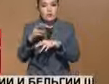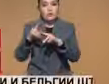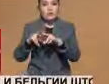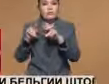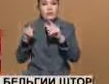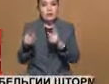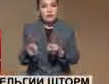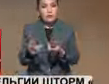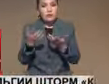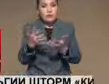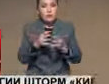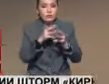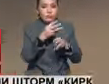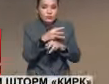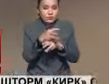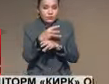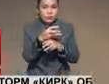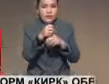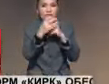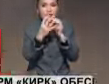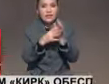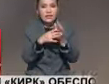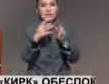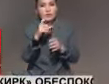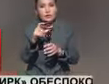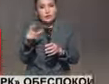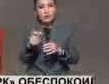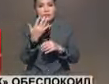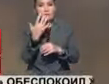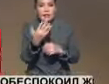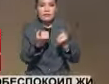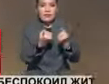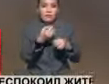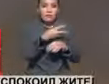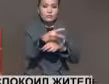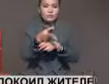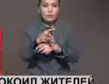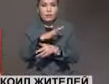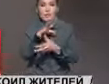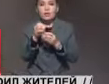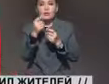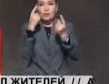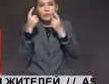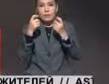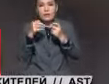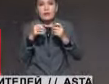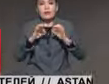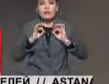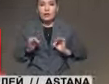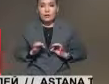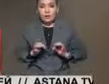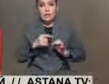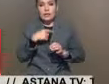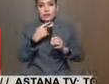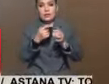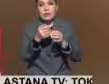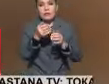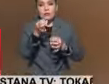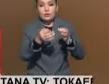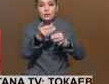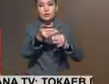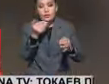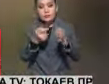тюрьме. В тушении было задействовано 19 пожарных и 5 единиц техники. По информации прокуратуры области, начато досудебное расследование.